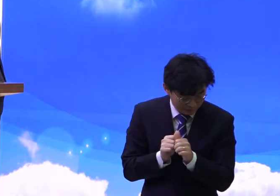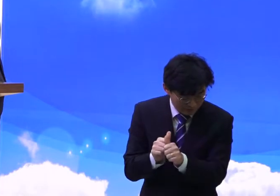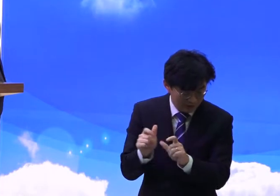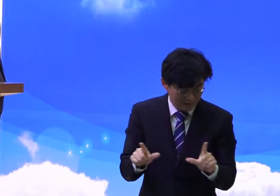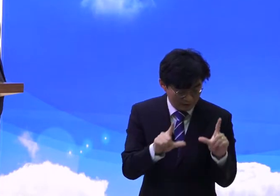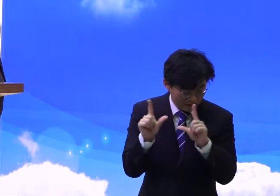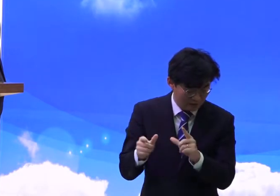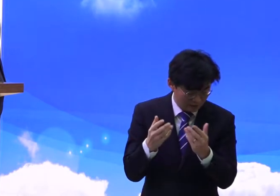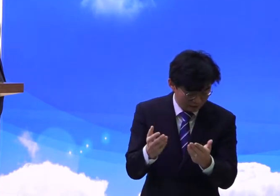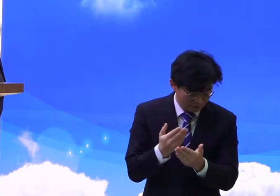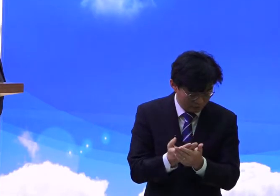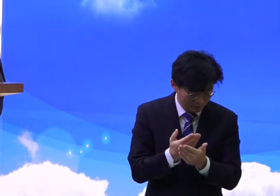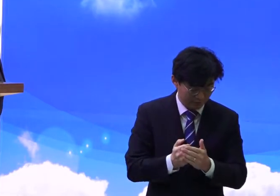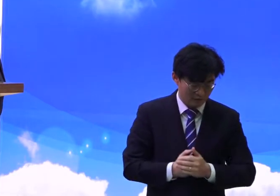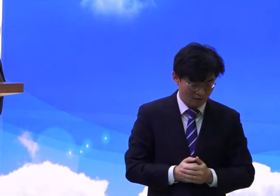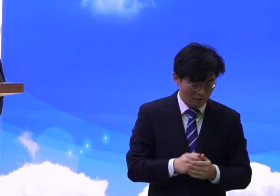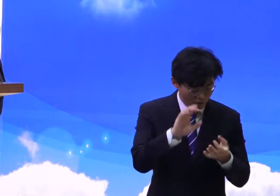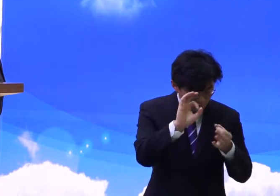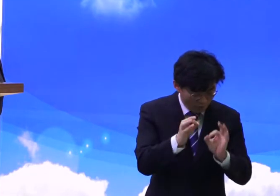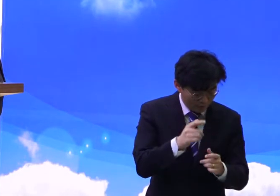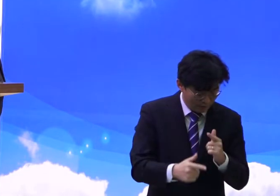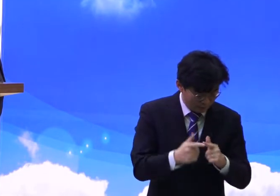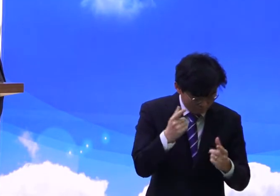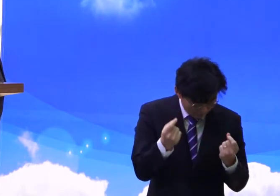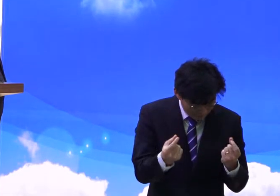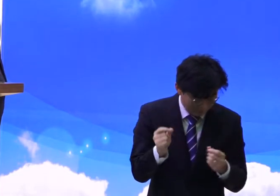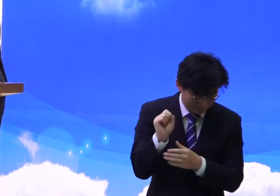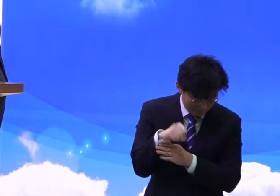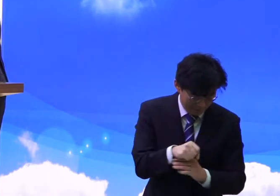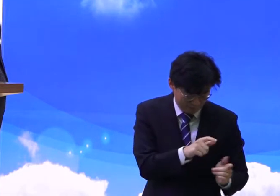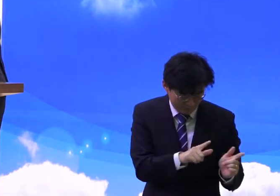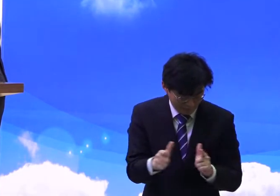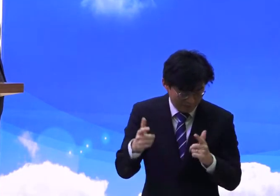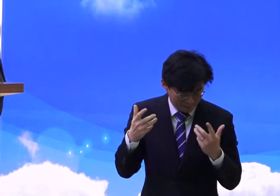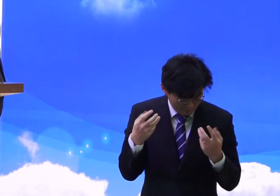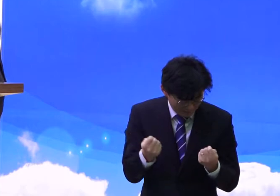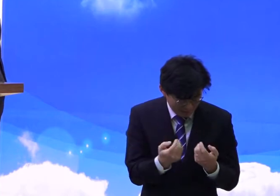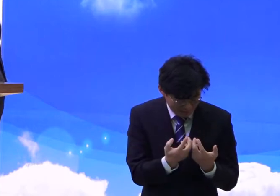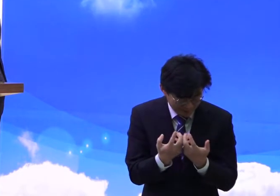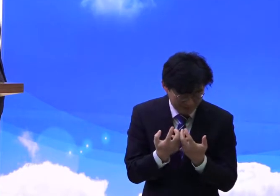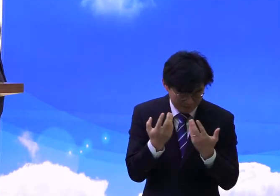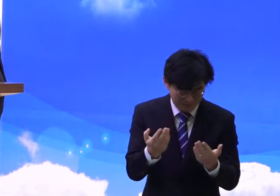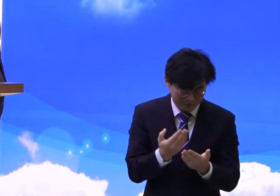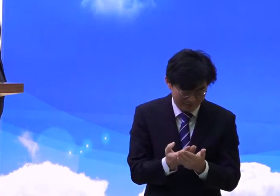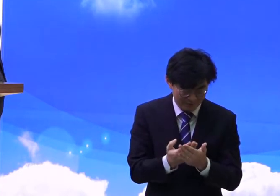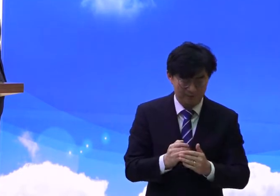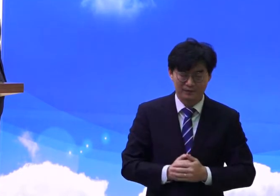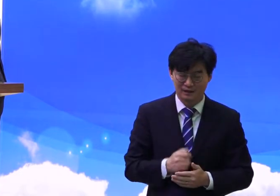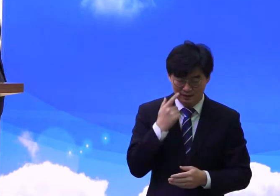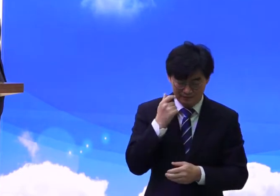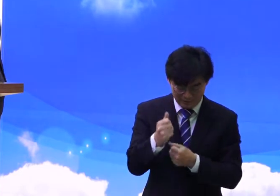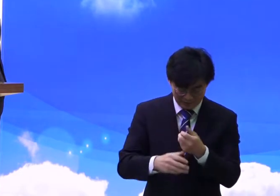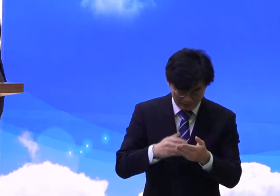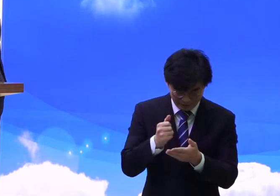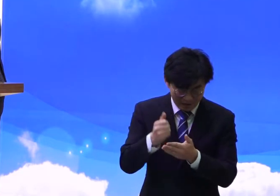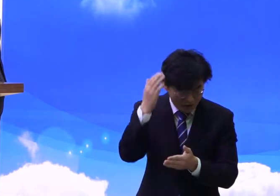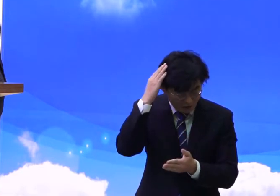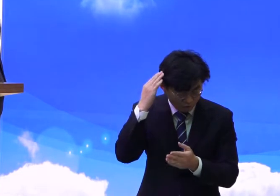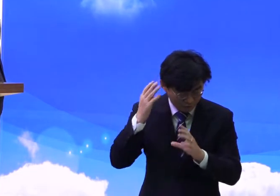포도나무 가지처럼 많은 열매를 맺게 하여 주옵소서. 하나님 아버지 우리나라 대한민국 축복하여